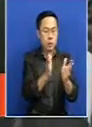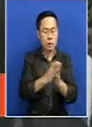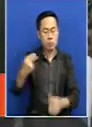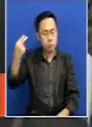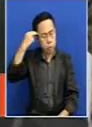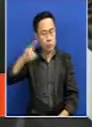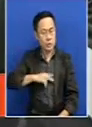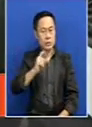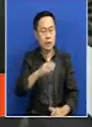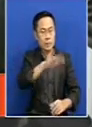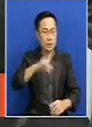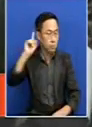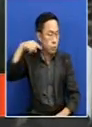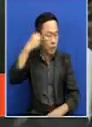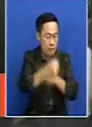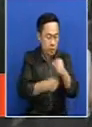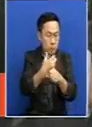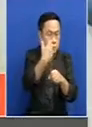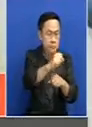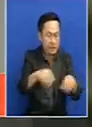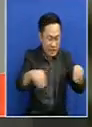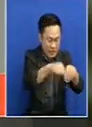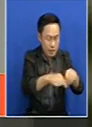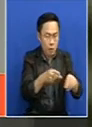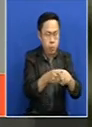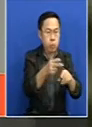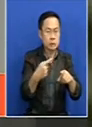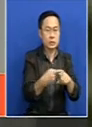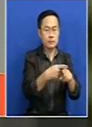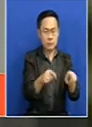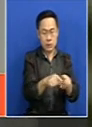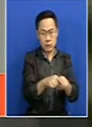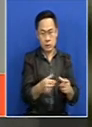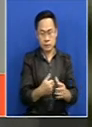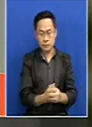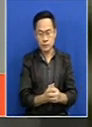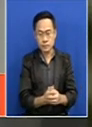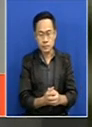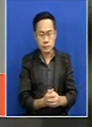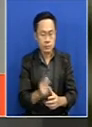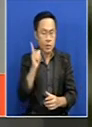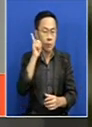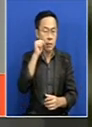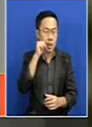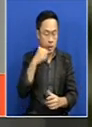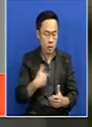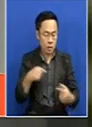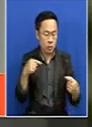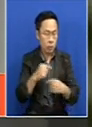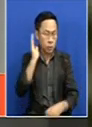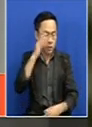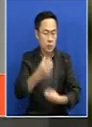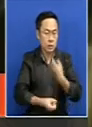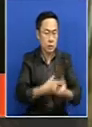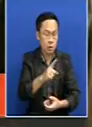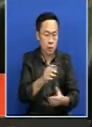เป็นเด็กหญิงวัยเพียงแค่10ขวบเท่านั้นซึ่งก็อยู่บริเวณใกล้เคียงกับที่เกิดเหตุ ค่ะ ต่อมาคุณแม่ของผู้เสียชีวิตฝ่ายชาย